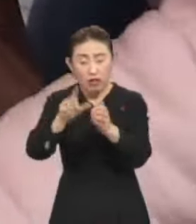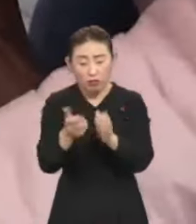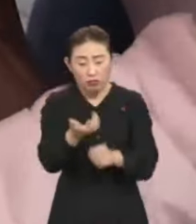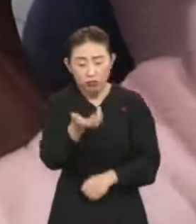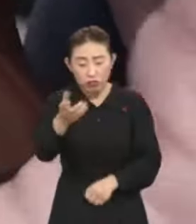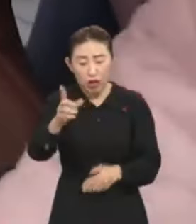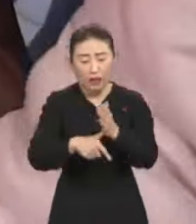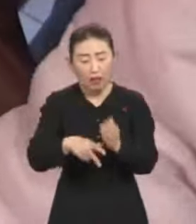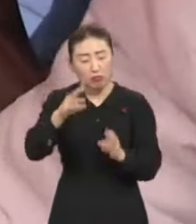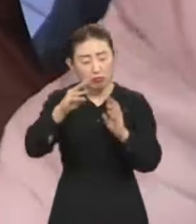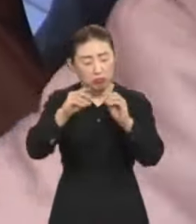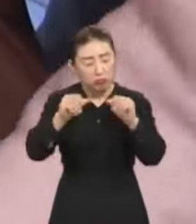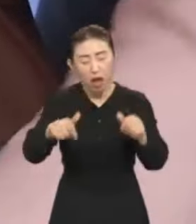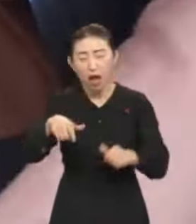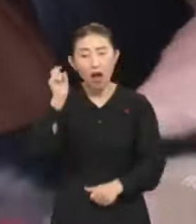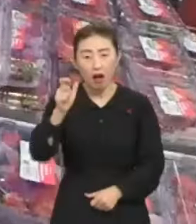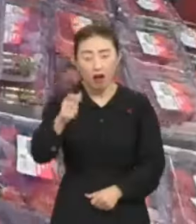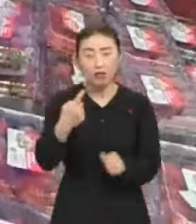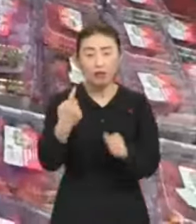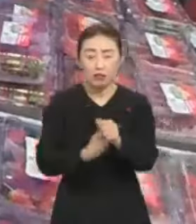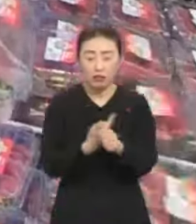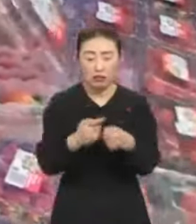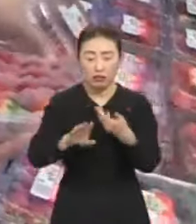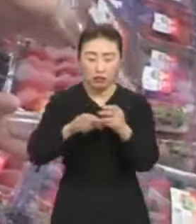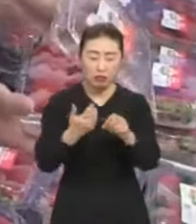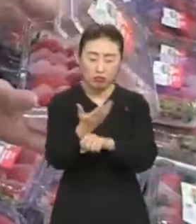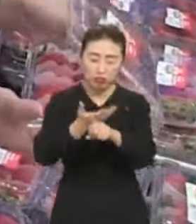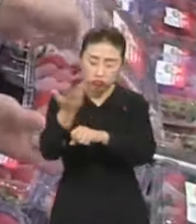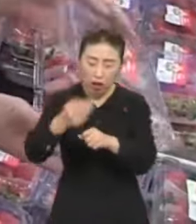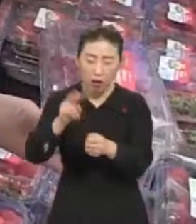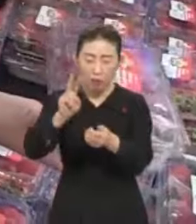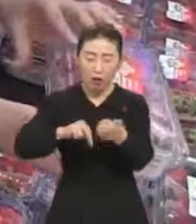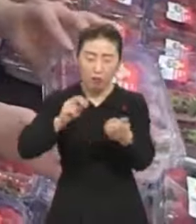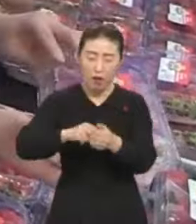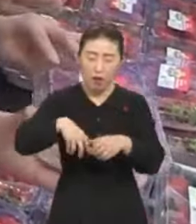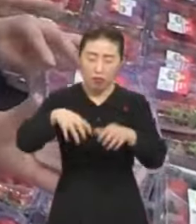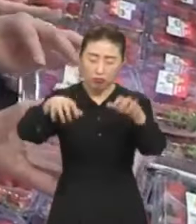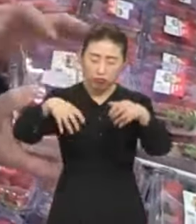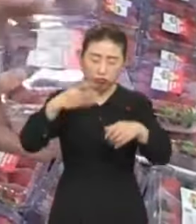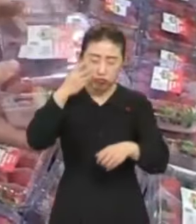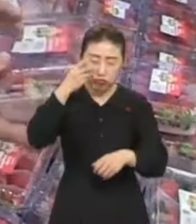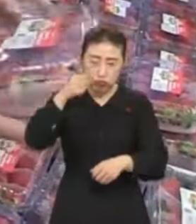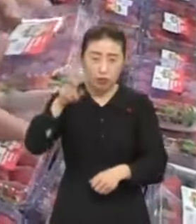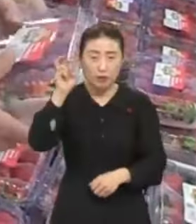해외시장에서 효자 품목으로 자리매김할 것으로 기대됩니다. TJEB 김진석입니다.